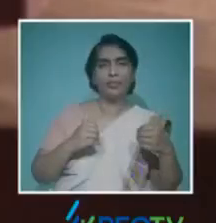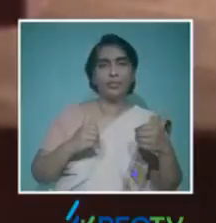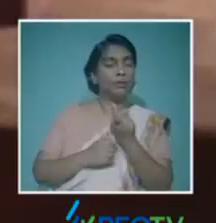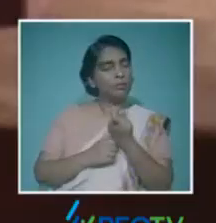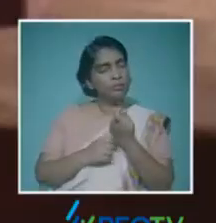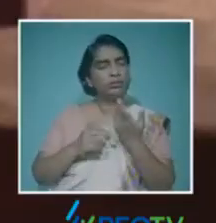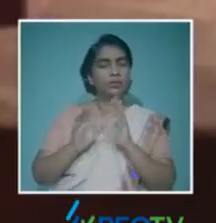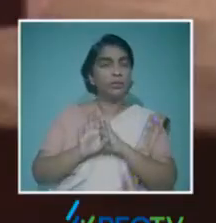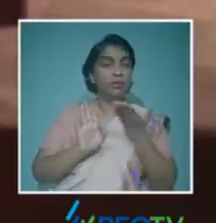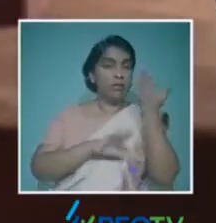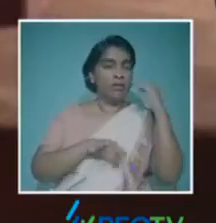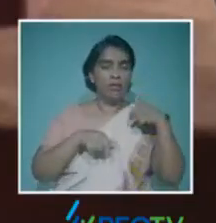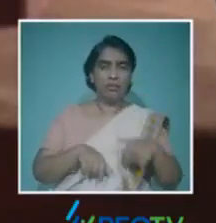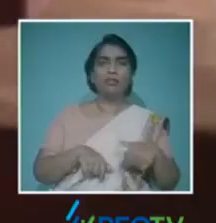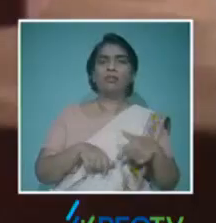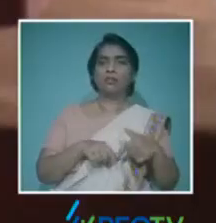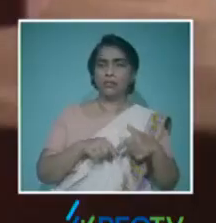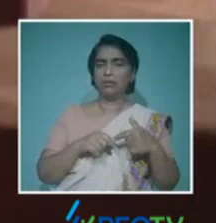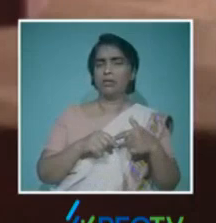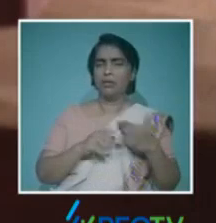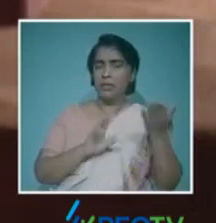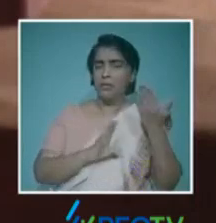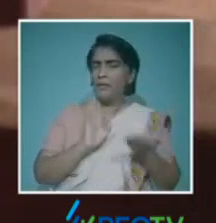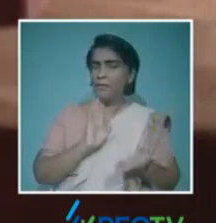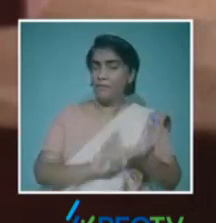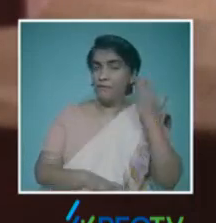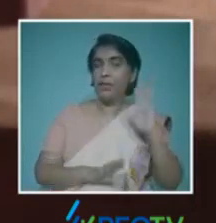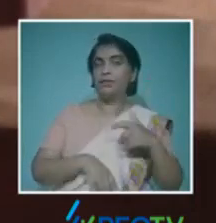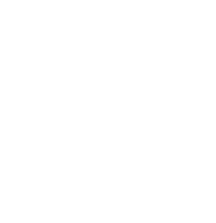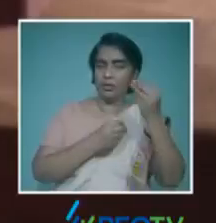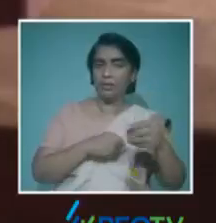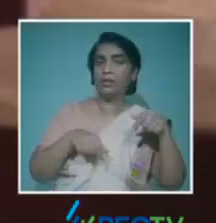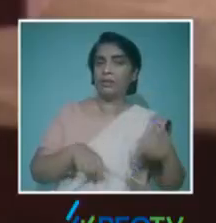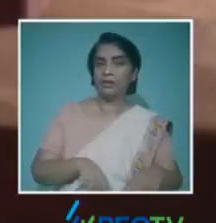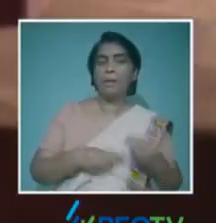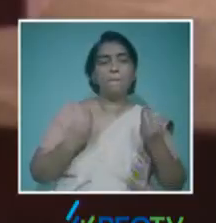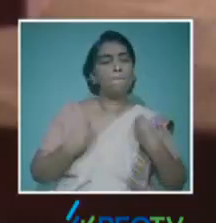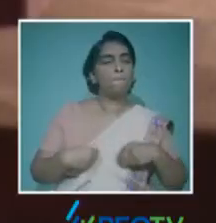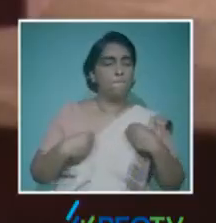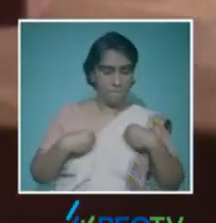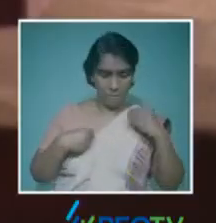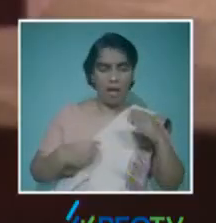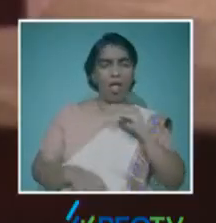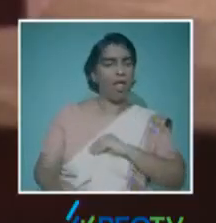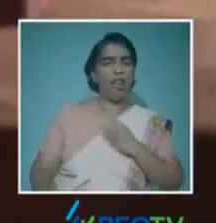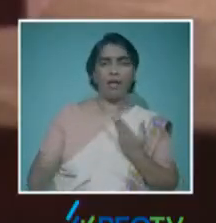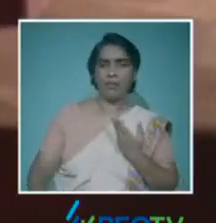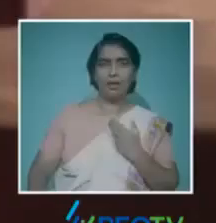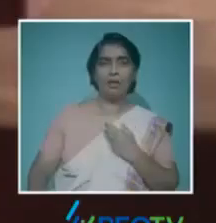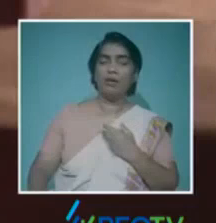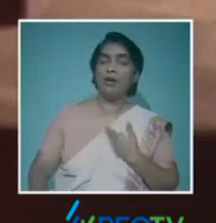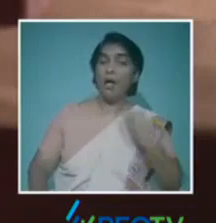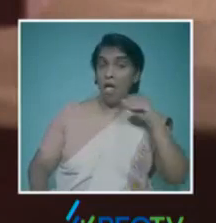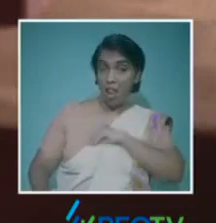මිල ගත්තත් තිබුණට වැඩිය මේ වෙලාවේ තිබ්බ වැඩිම අගේ තියෙන මොහොත තමයි මේ වෙලාවේ තියෙන්නේ. අපිට පාඩුවක් තමයි වෙන්නේ, ලාභයක් නැහැ. ලාභයක් තිබුණා